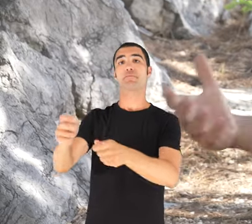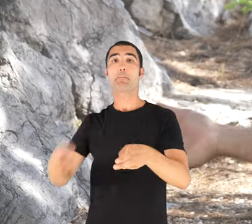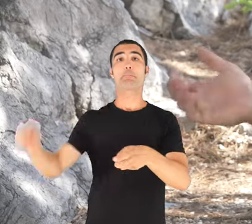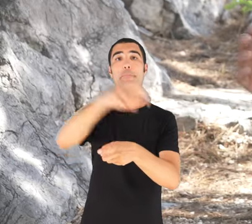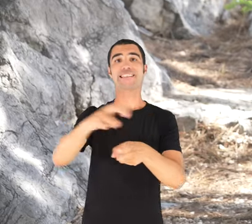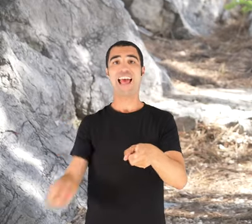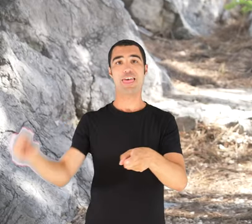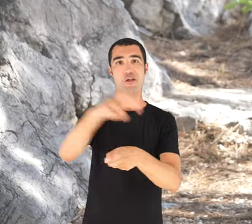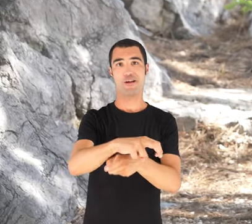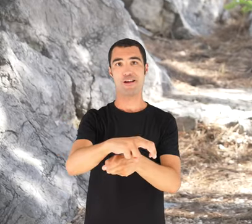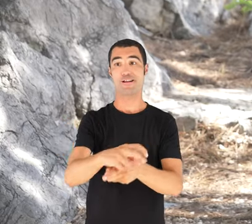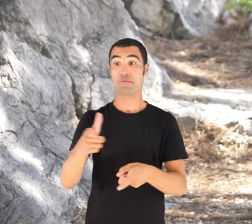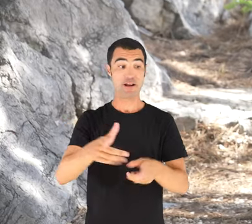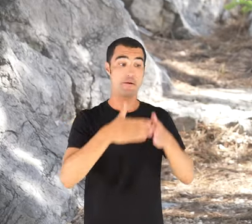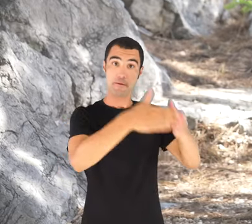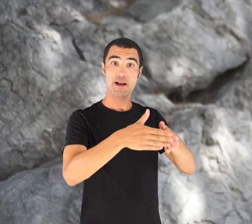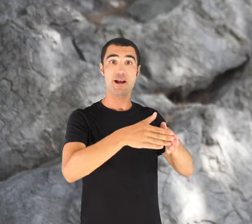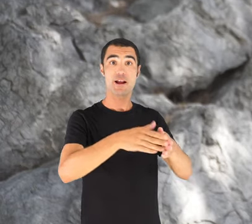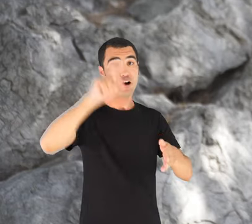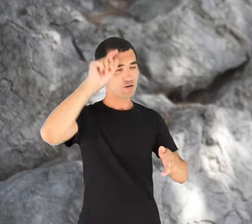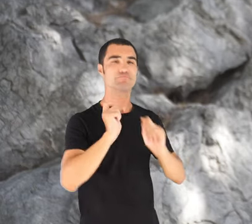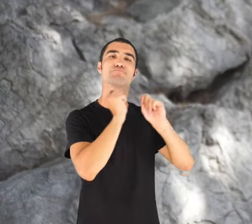ara s'ha convertit en el nom de la barca.